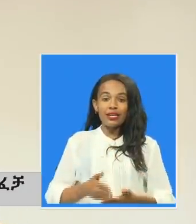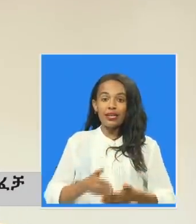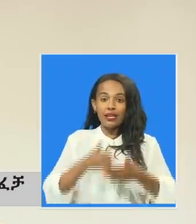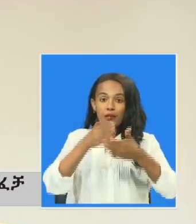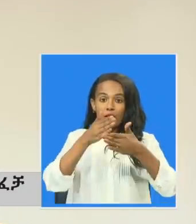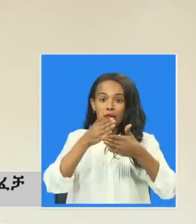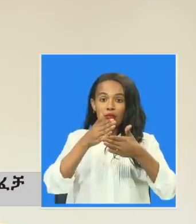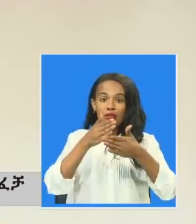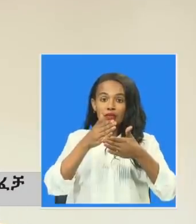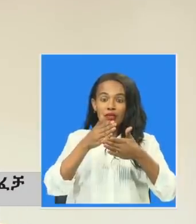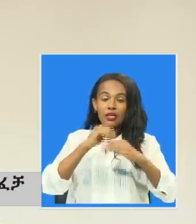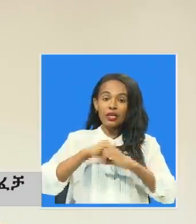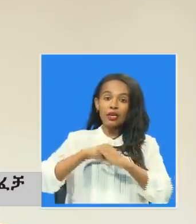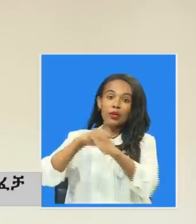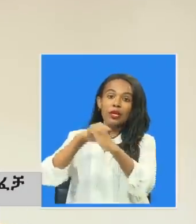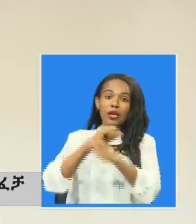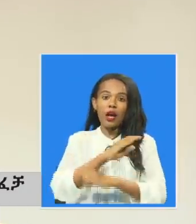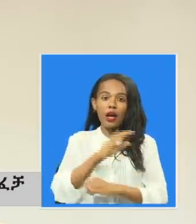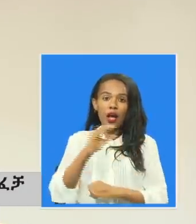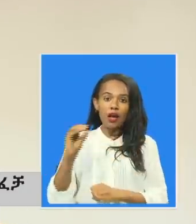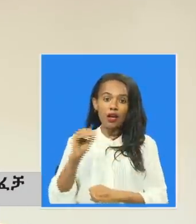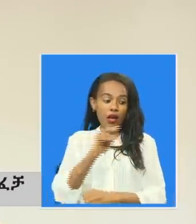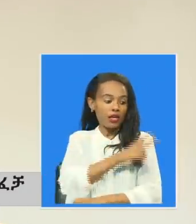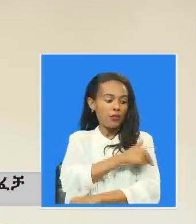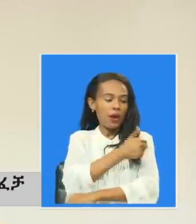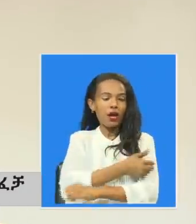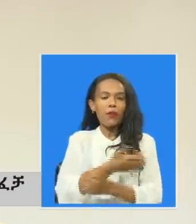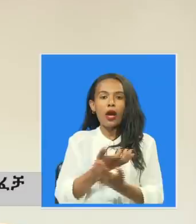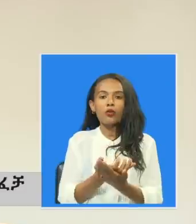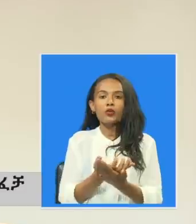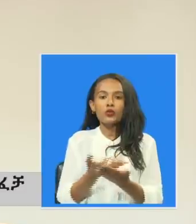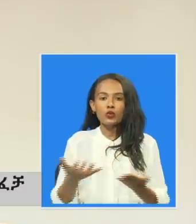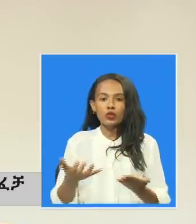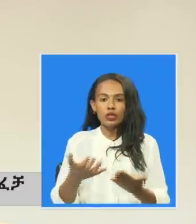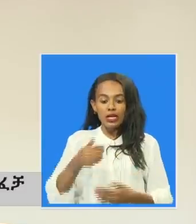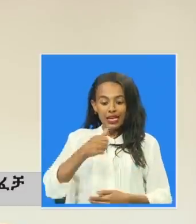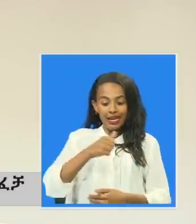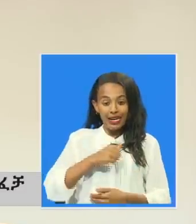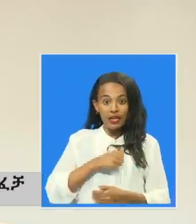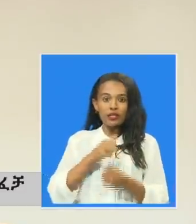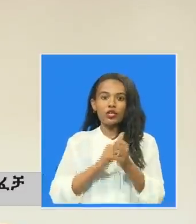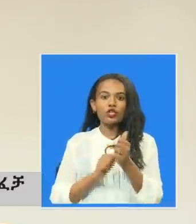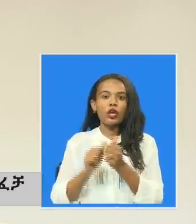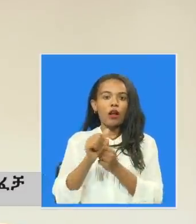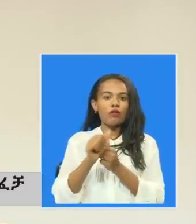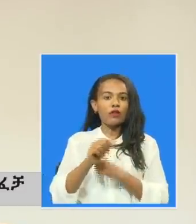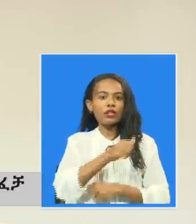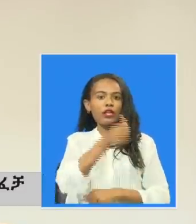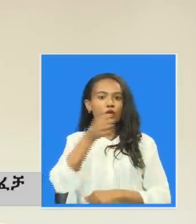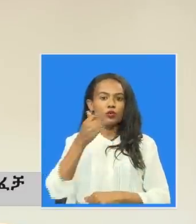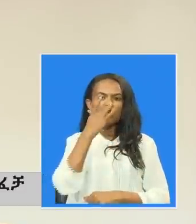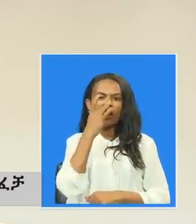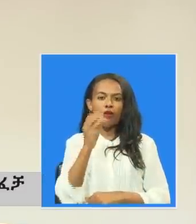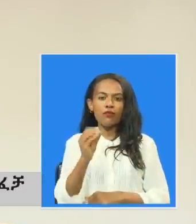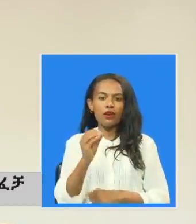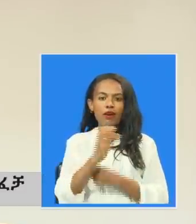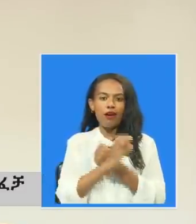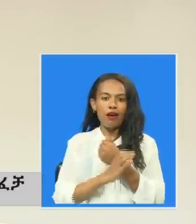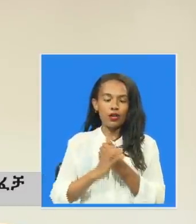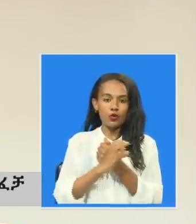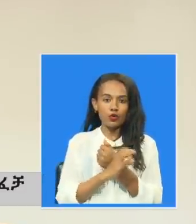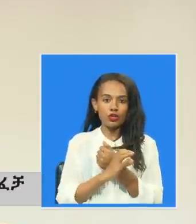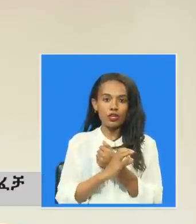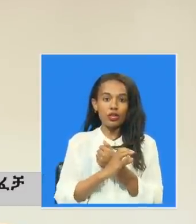የገነባንበት የመከላከያና የማከሚያ ቁሶችን ከራሳችን አልፈን ለሌሎች የአፍሪካ